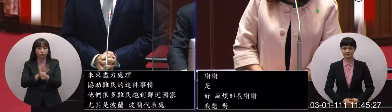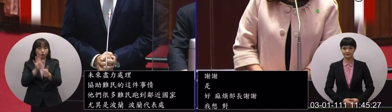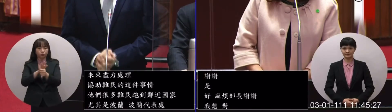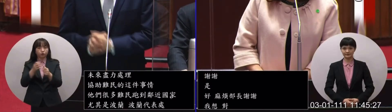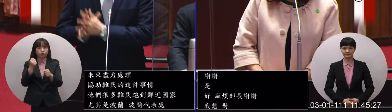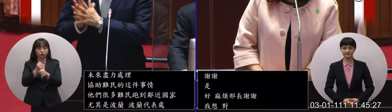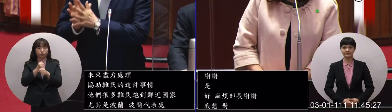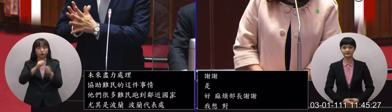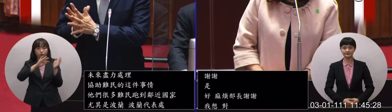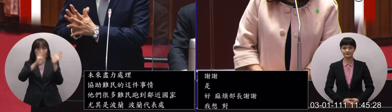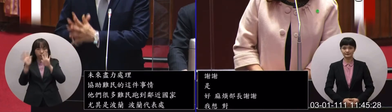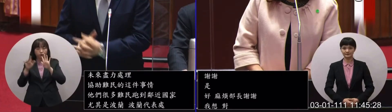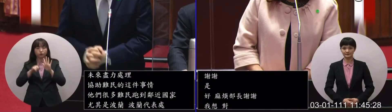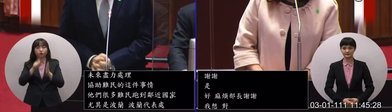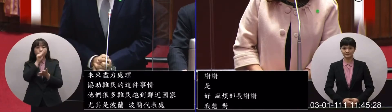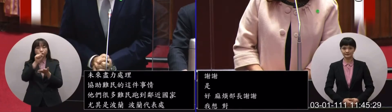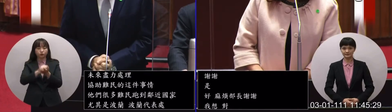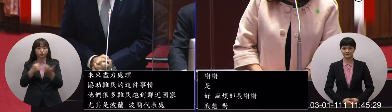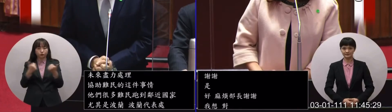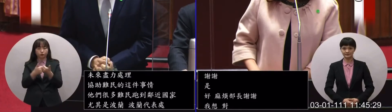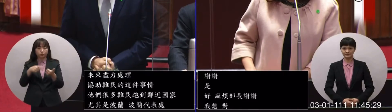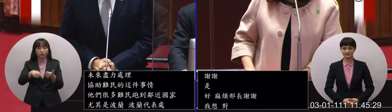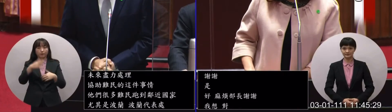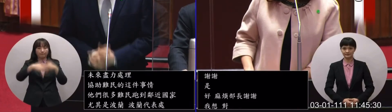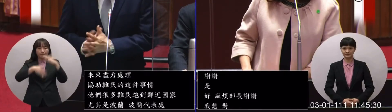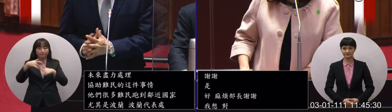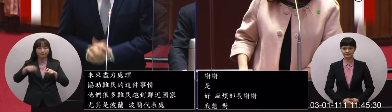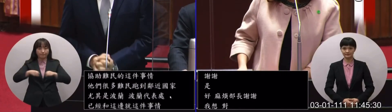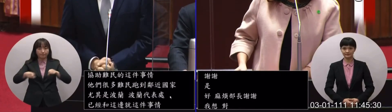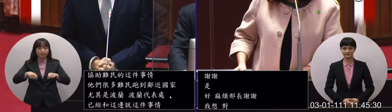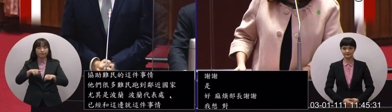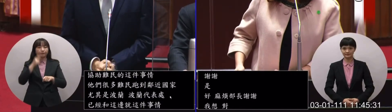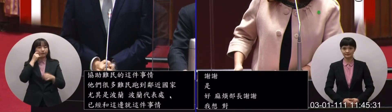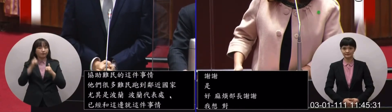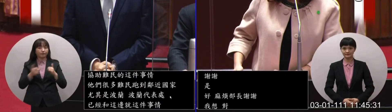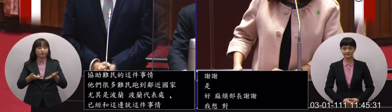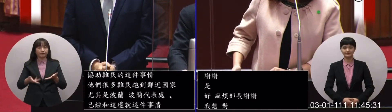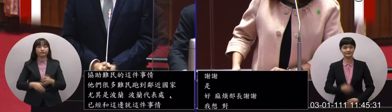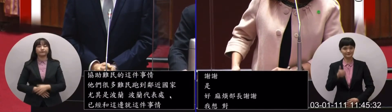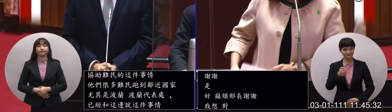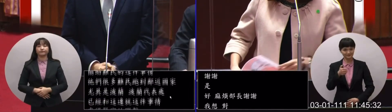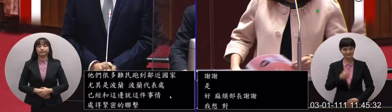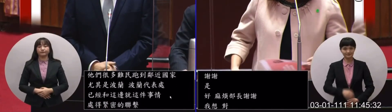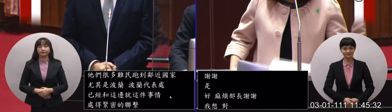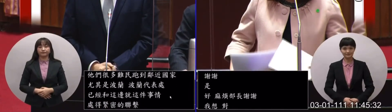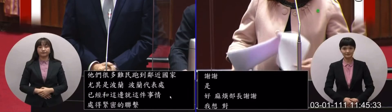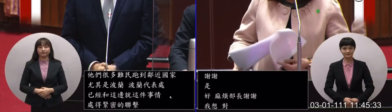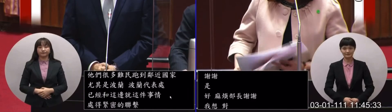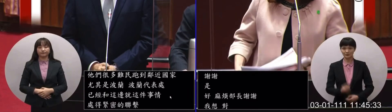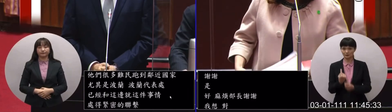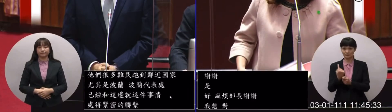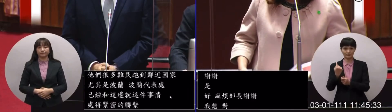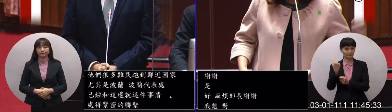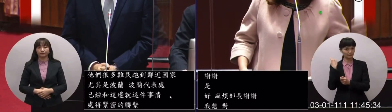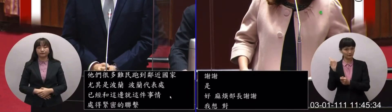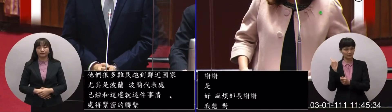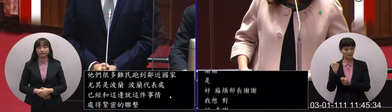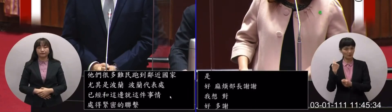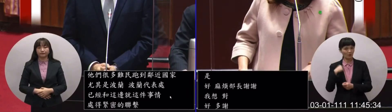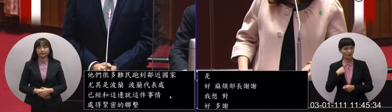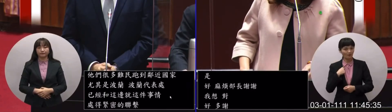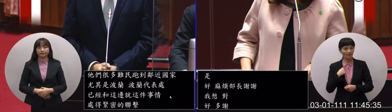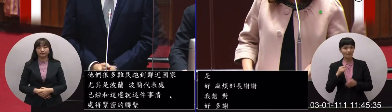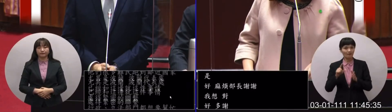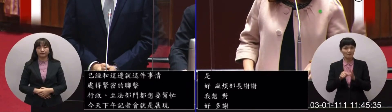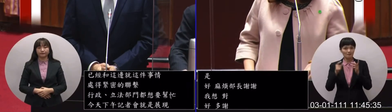作的一个有关于那个难民协助的这个活动。 好，多谢。好，因为我去年刚好也有机会参与我们在